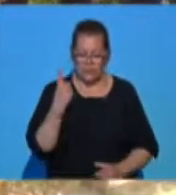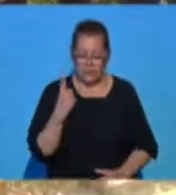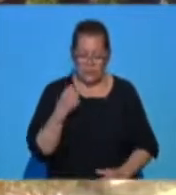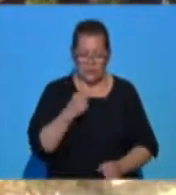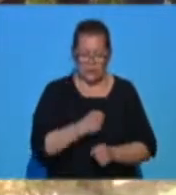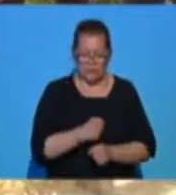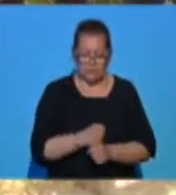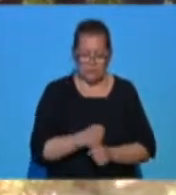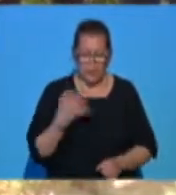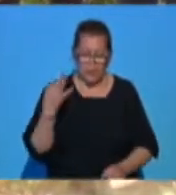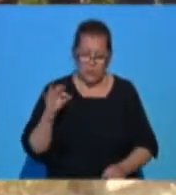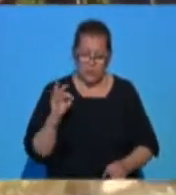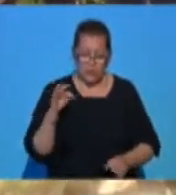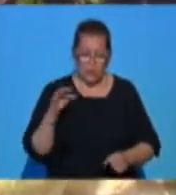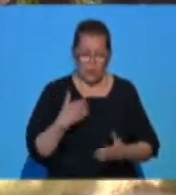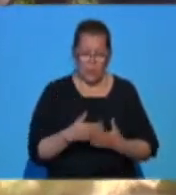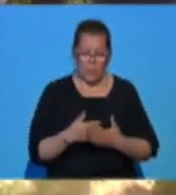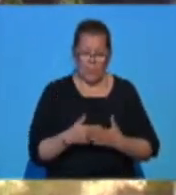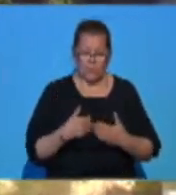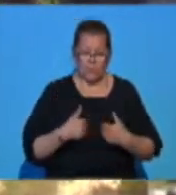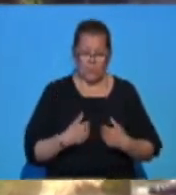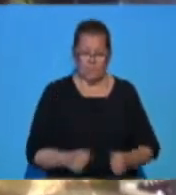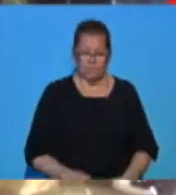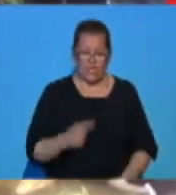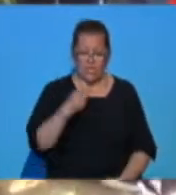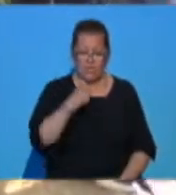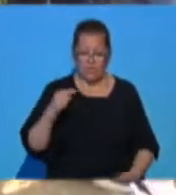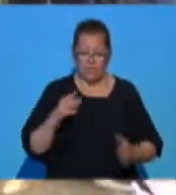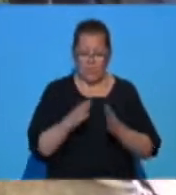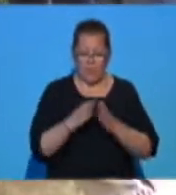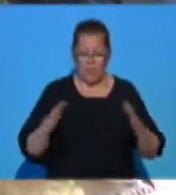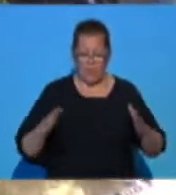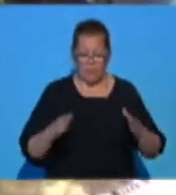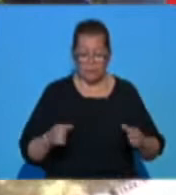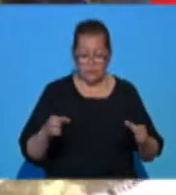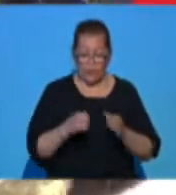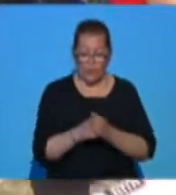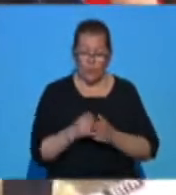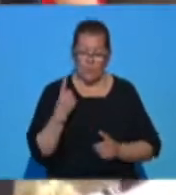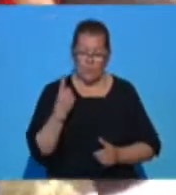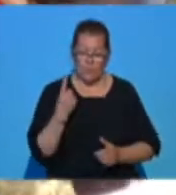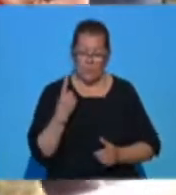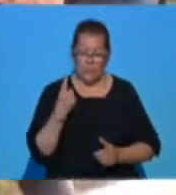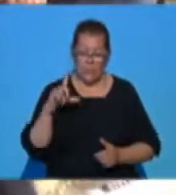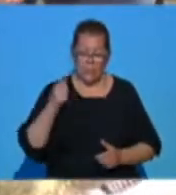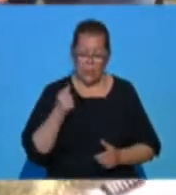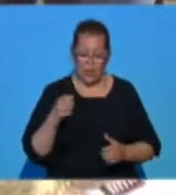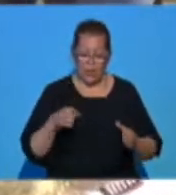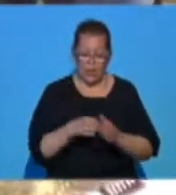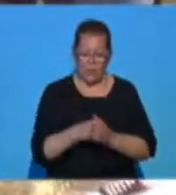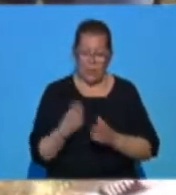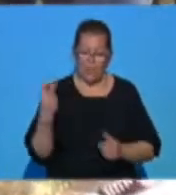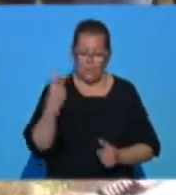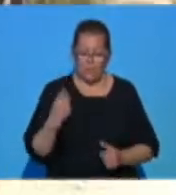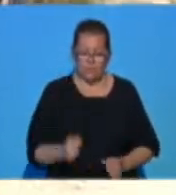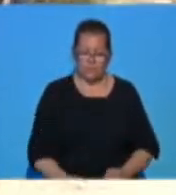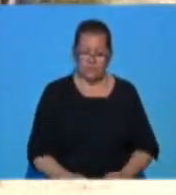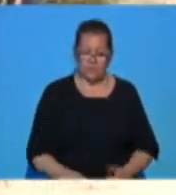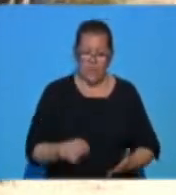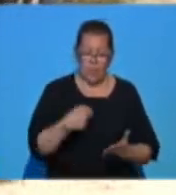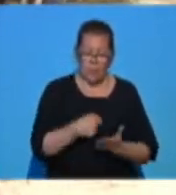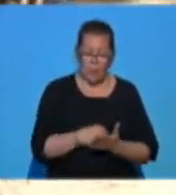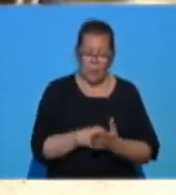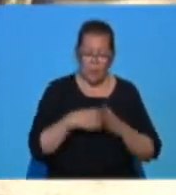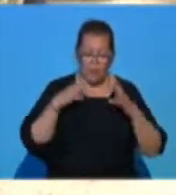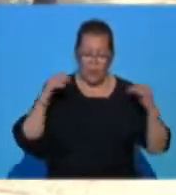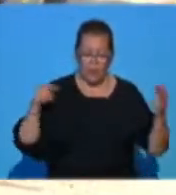m-ar avantaja datorită faptului că e o diferență foarte mare de la grupa a doua la grupa a întâi și cu siguranță va crește consistent pensia.